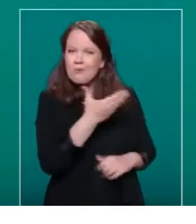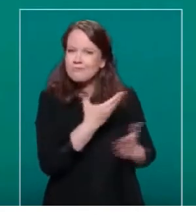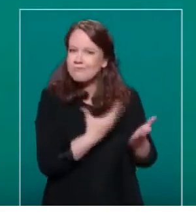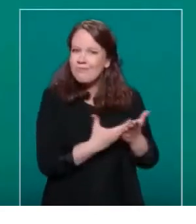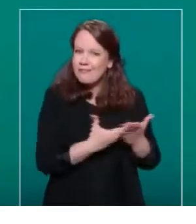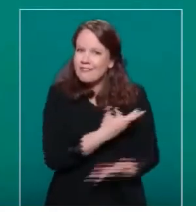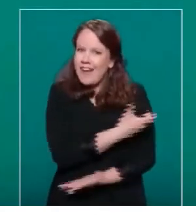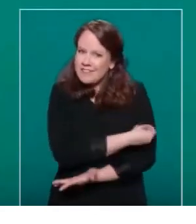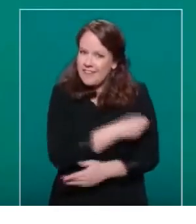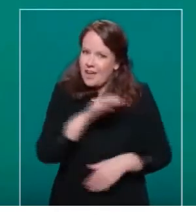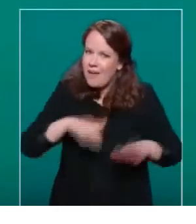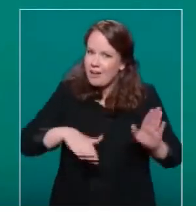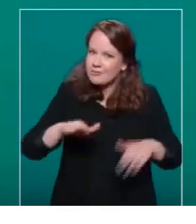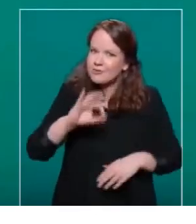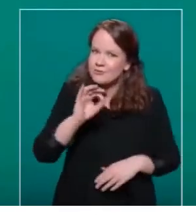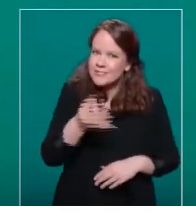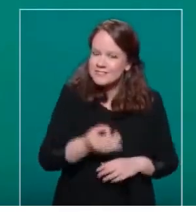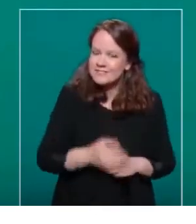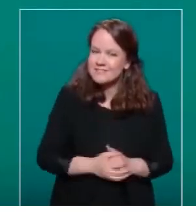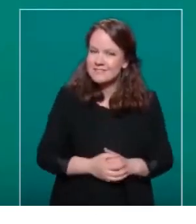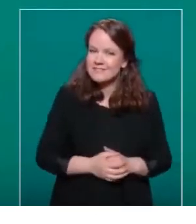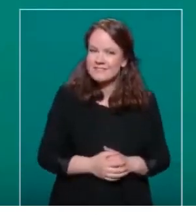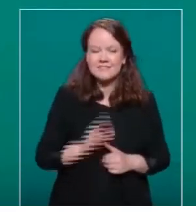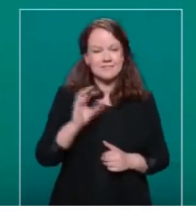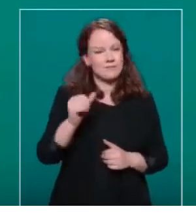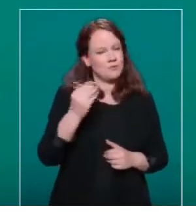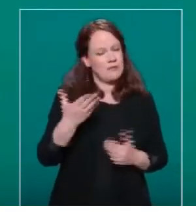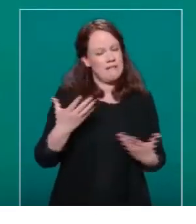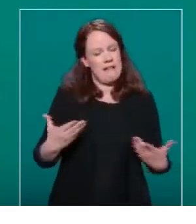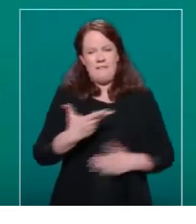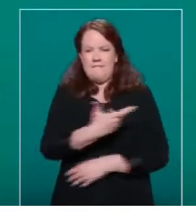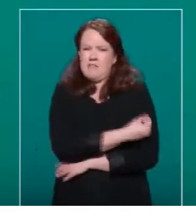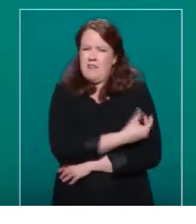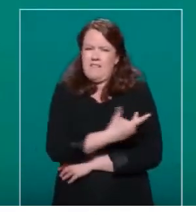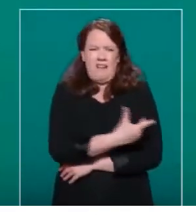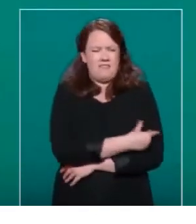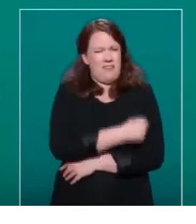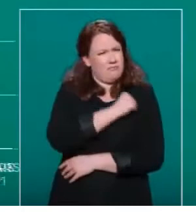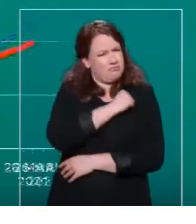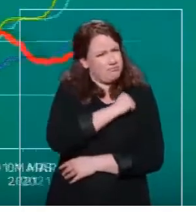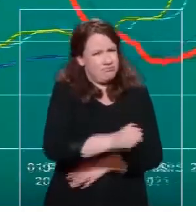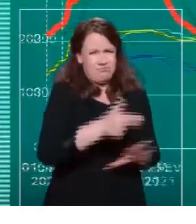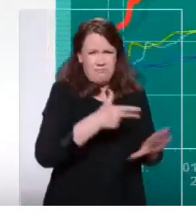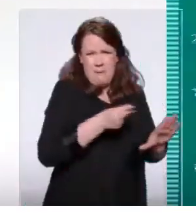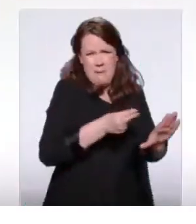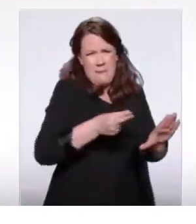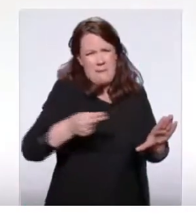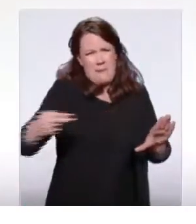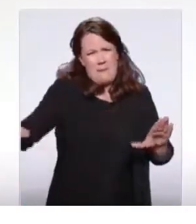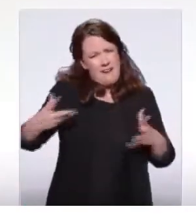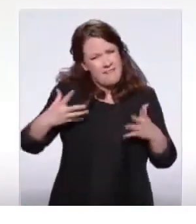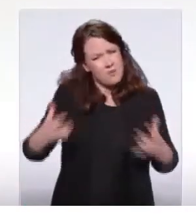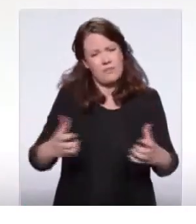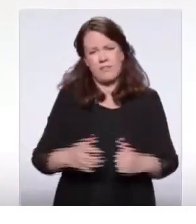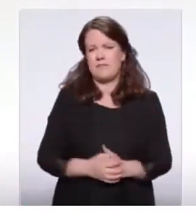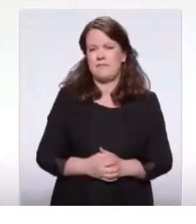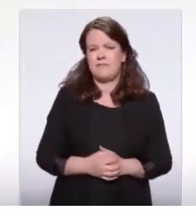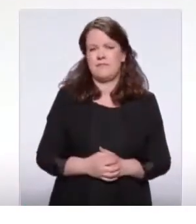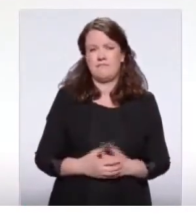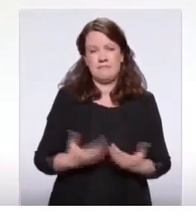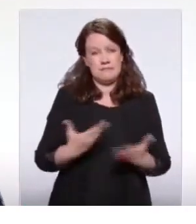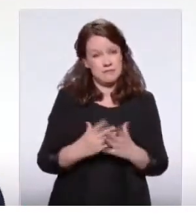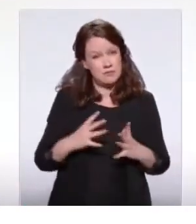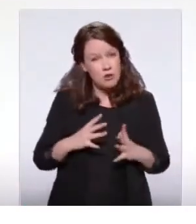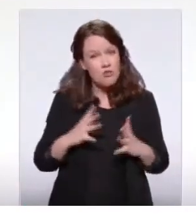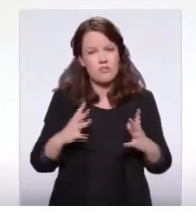Notre enjeu principal aujourd'hui, c'est donc d'accélérer encore et encore. Cette mobilisation, c'est celle,